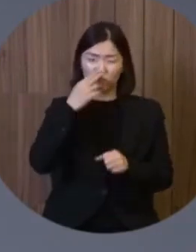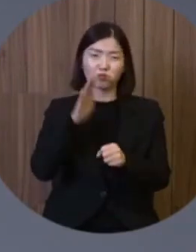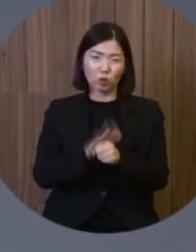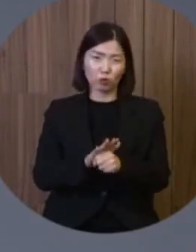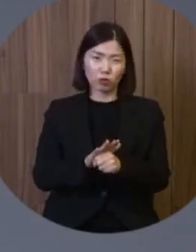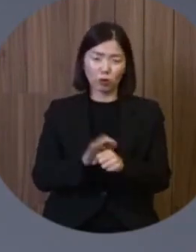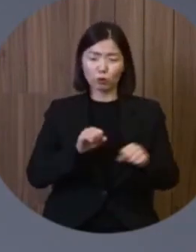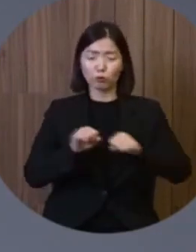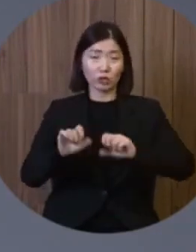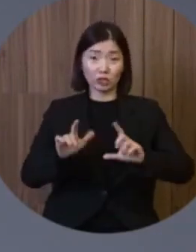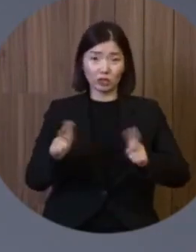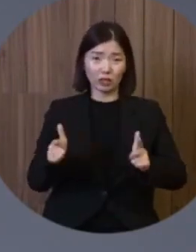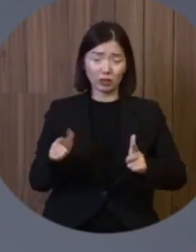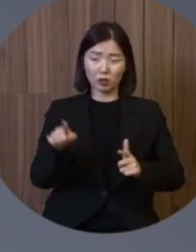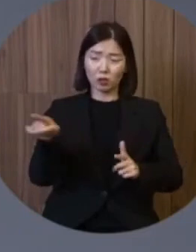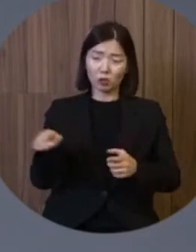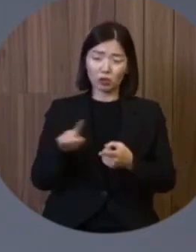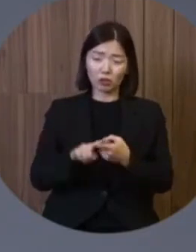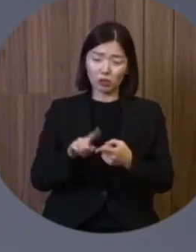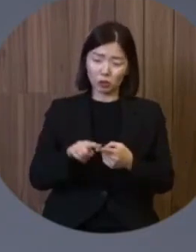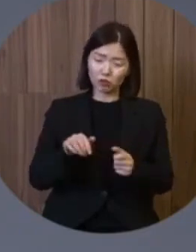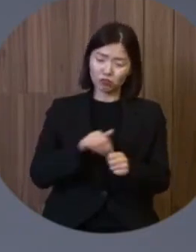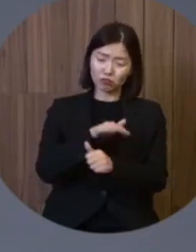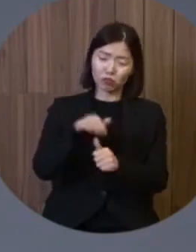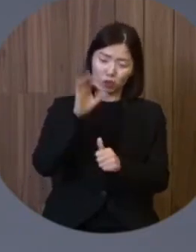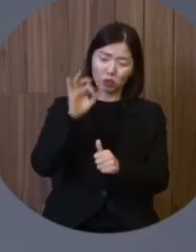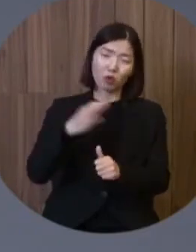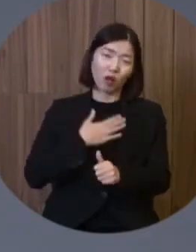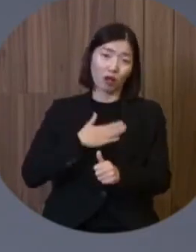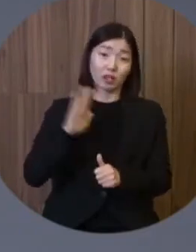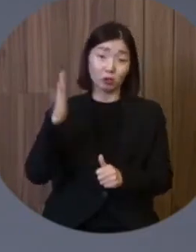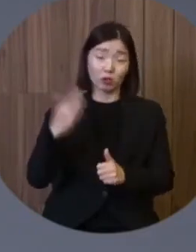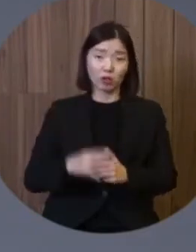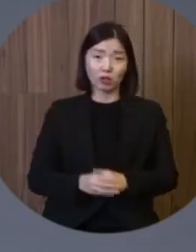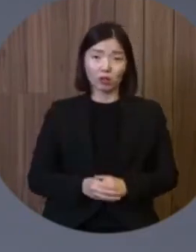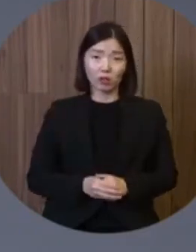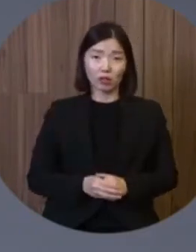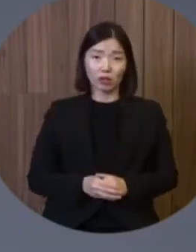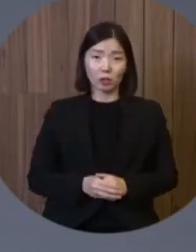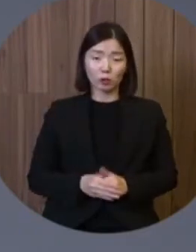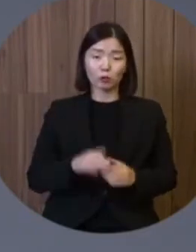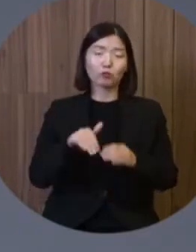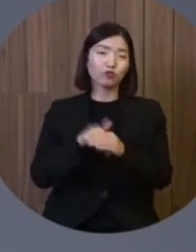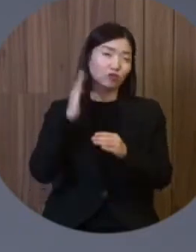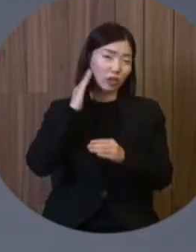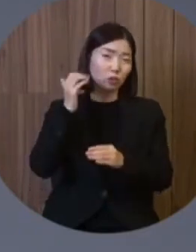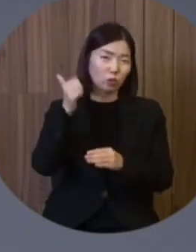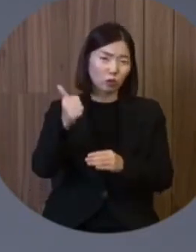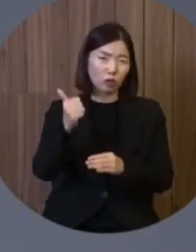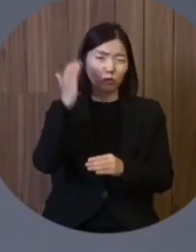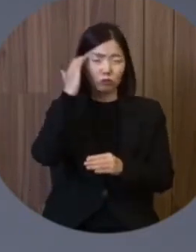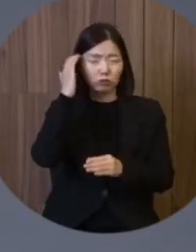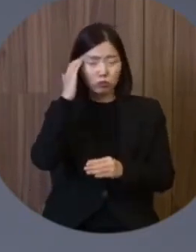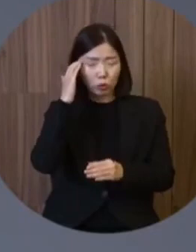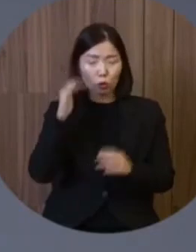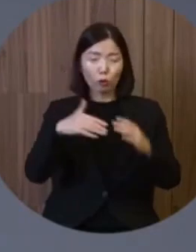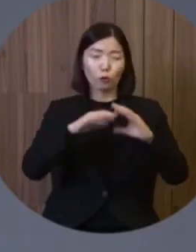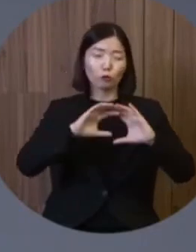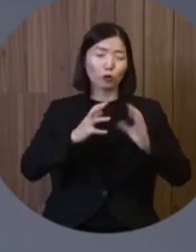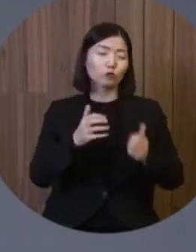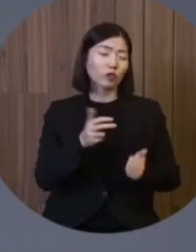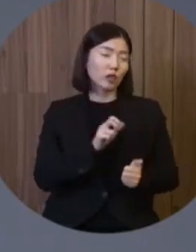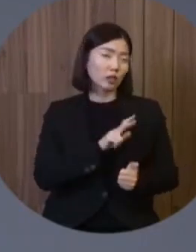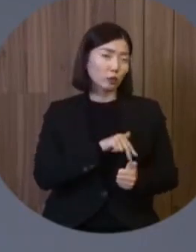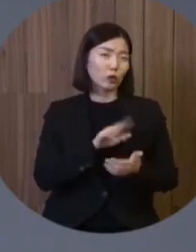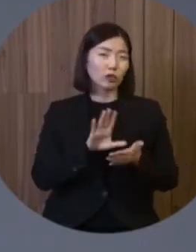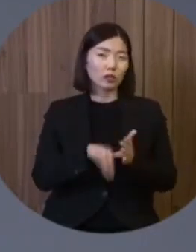억울했습니다. 움직이지 않는 관료를 겪으면서 알게 되었습니다. 문재인 대통령님의 고충도 국회의원 때 알 수